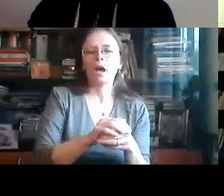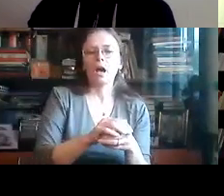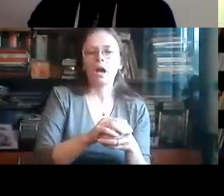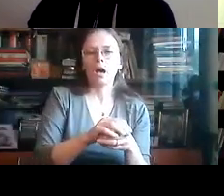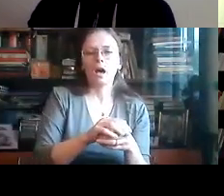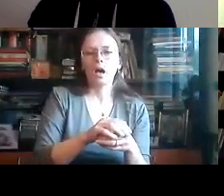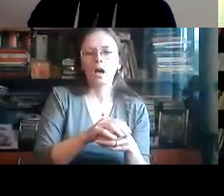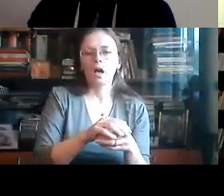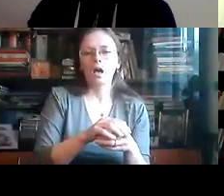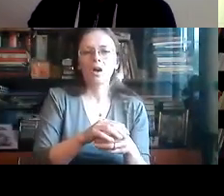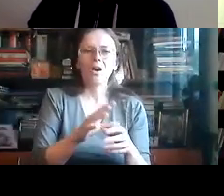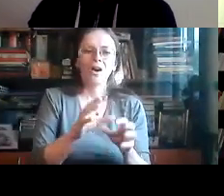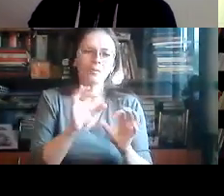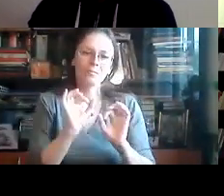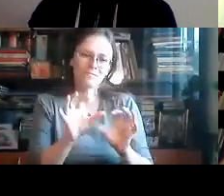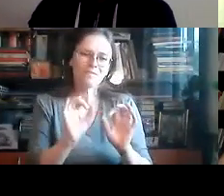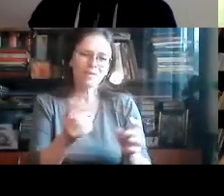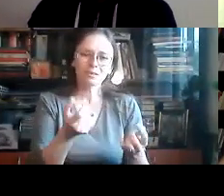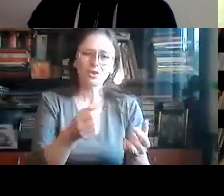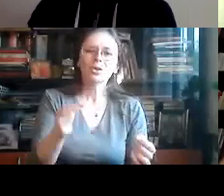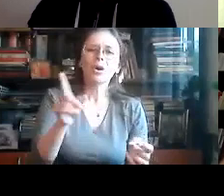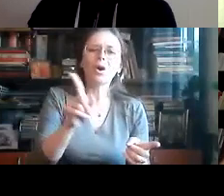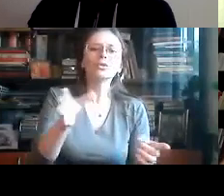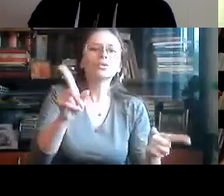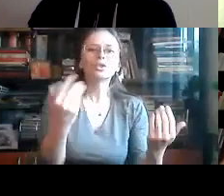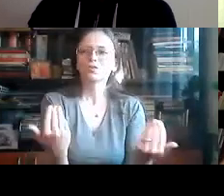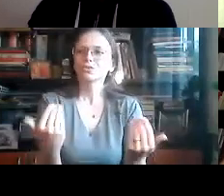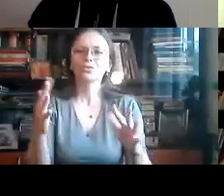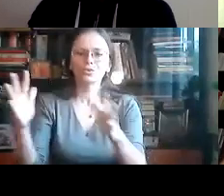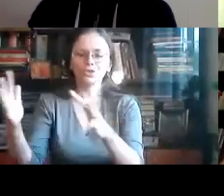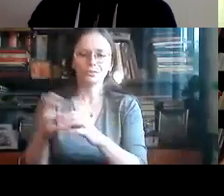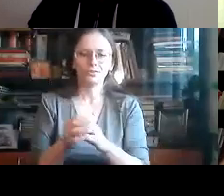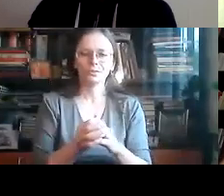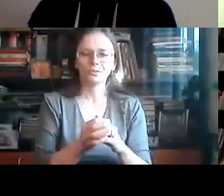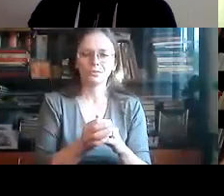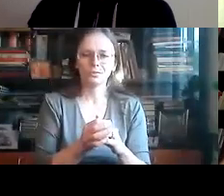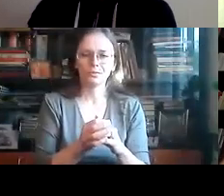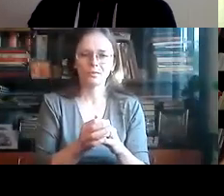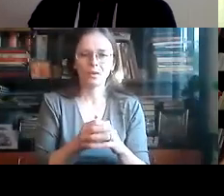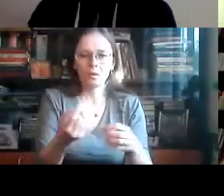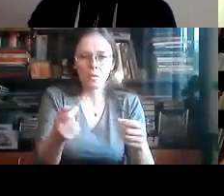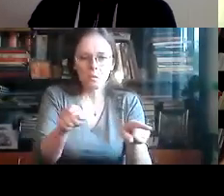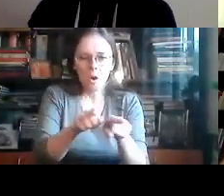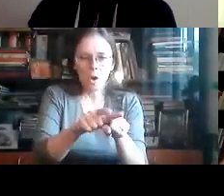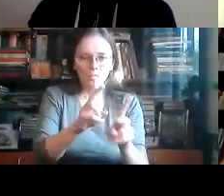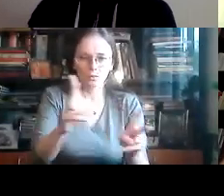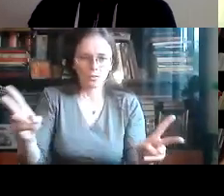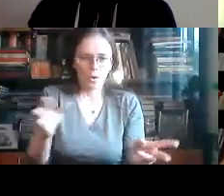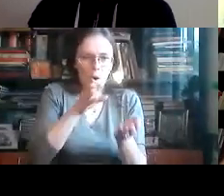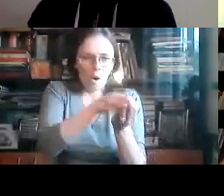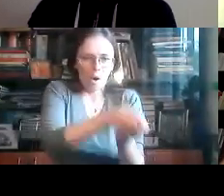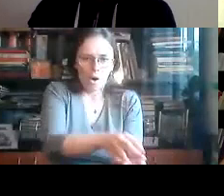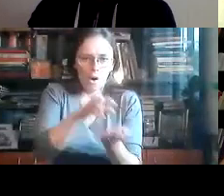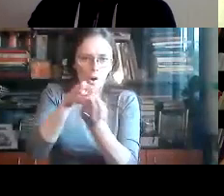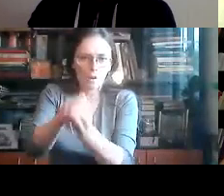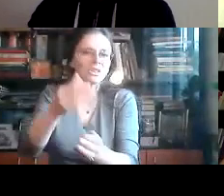некоторые тезисы от них, что вообще все похоже сейчас на какие-то поминки по тому старому театру, да,